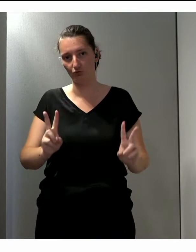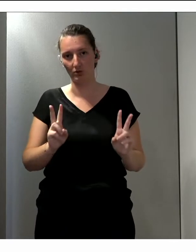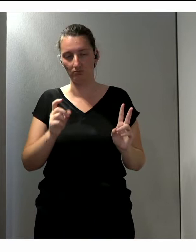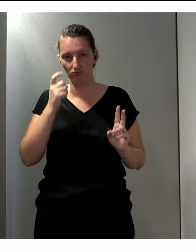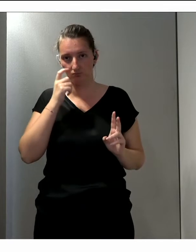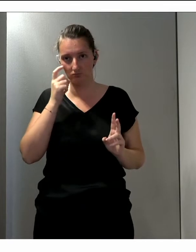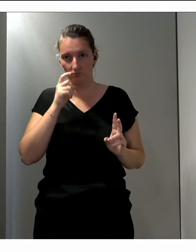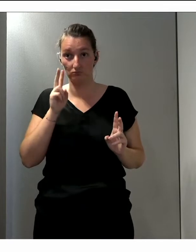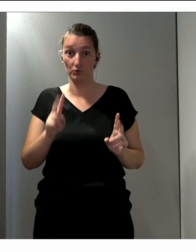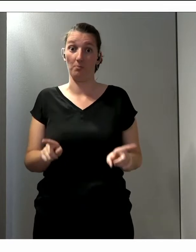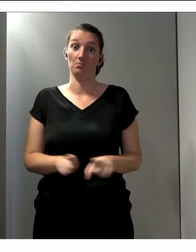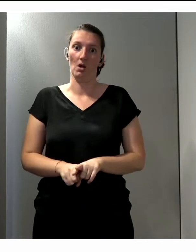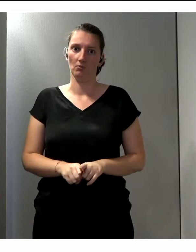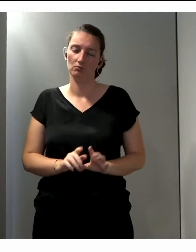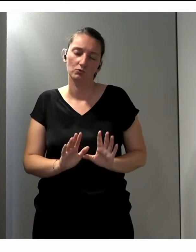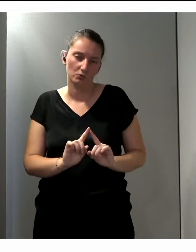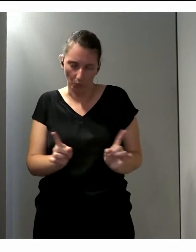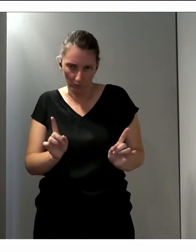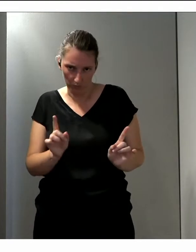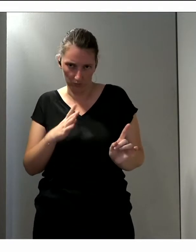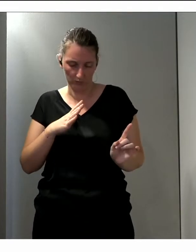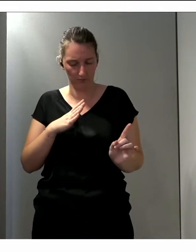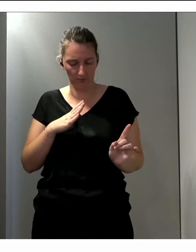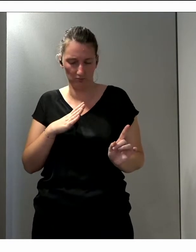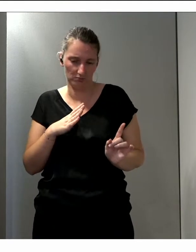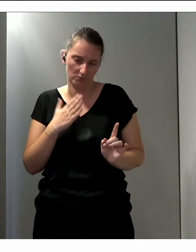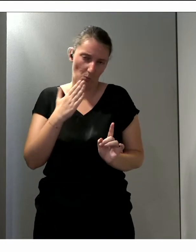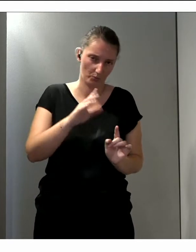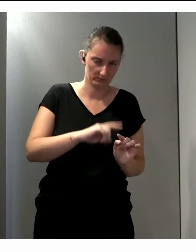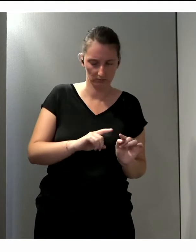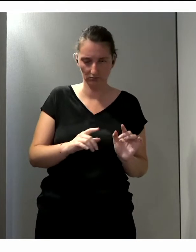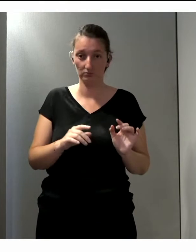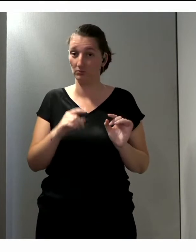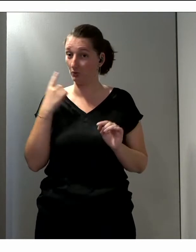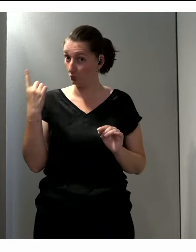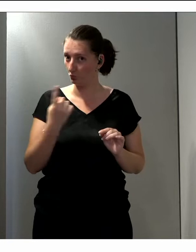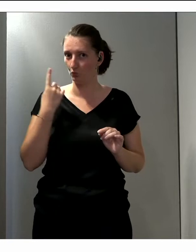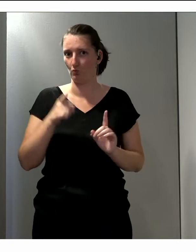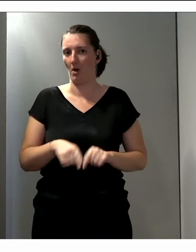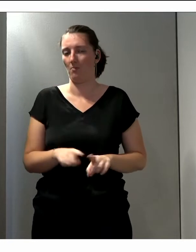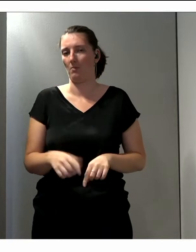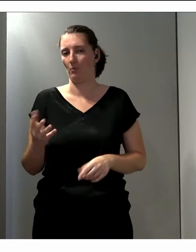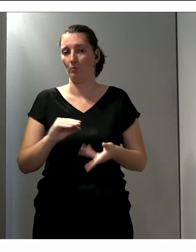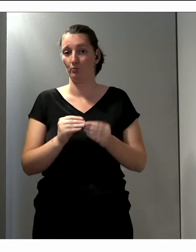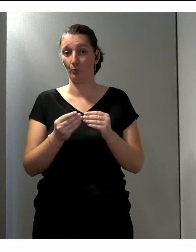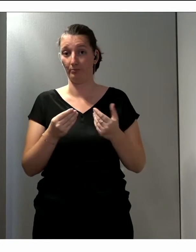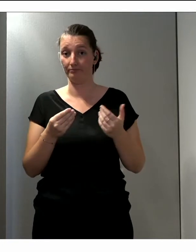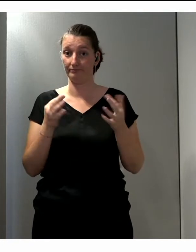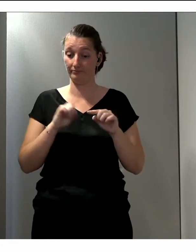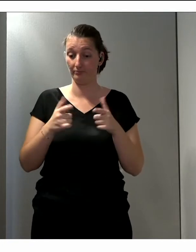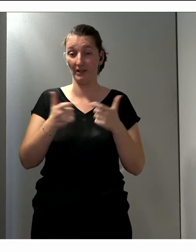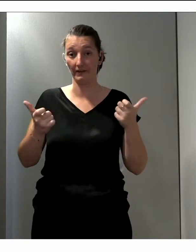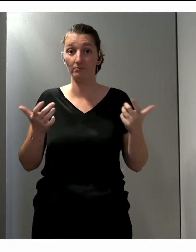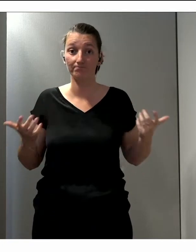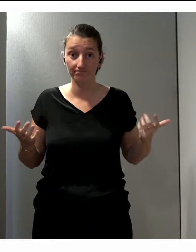choses aussi graves, mais on retrouve quand même le problème d'accès au matériel, les protections urinaires, les tablettes magiques